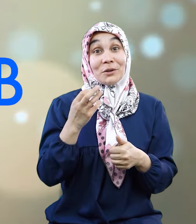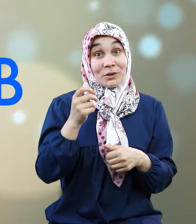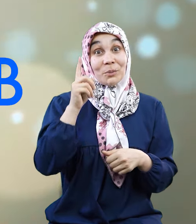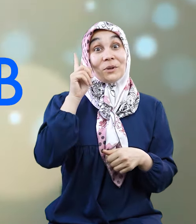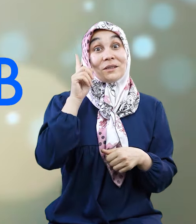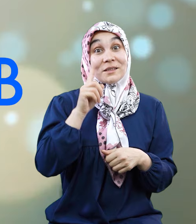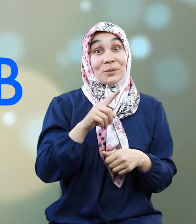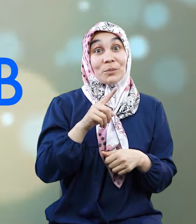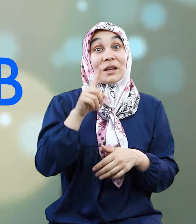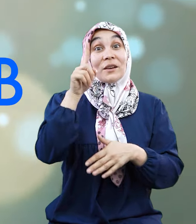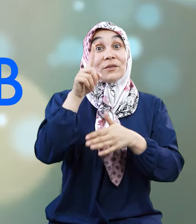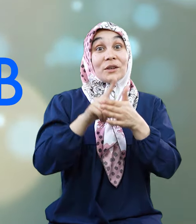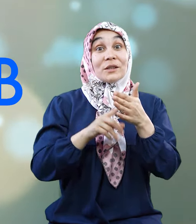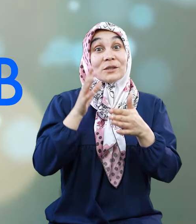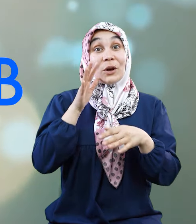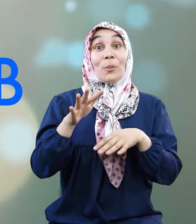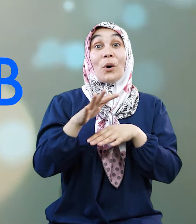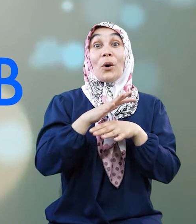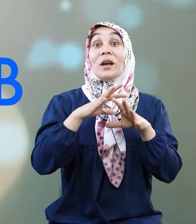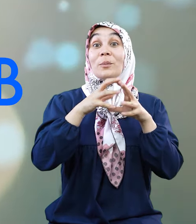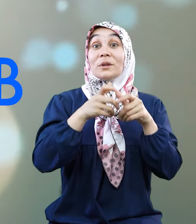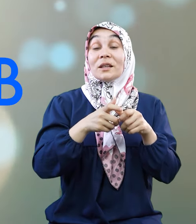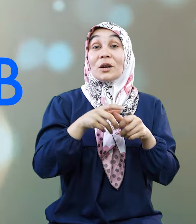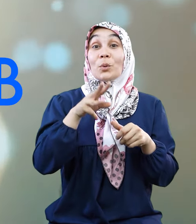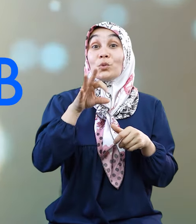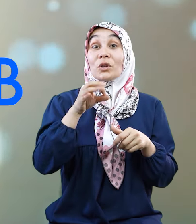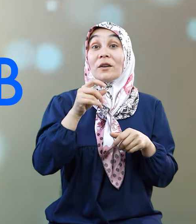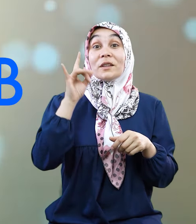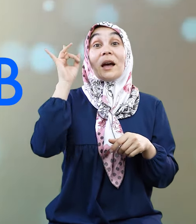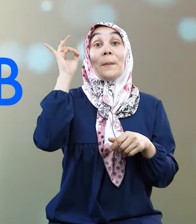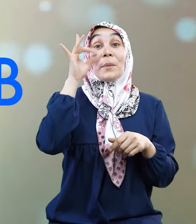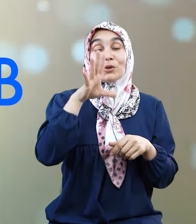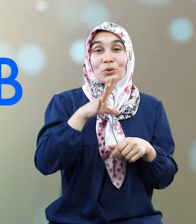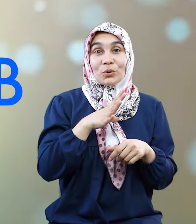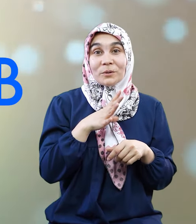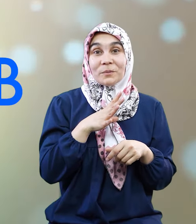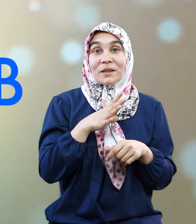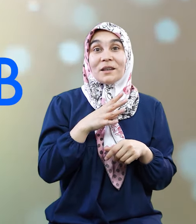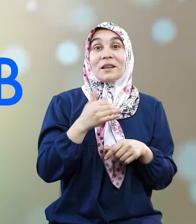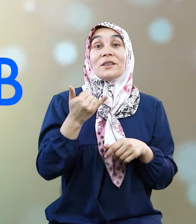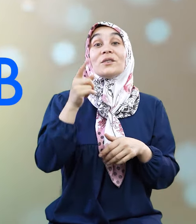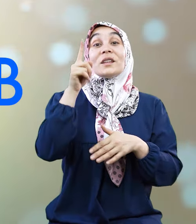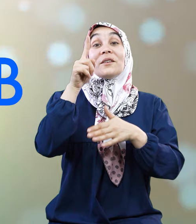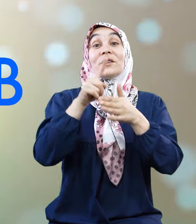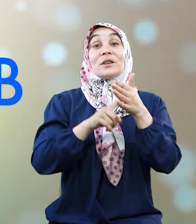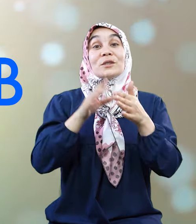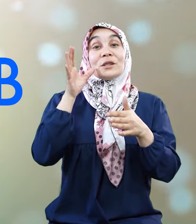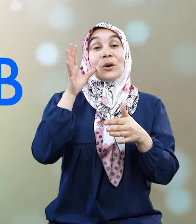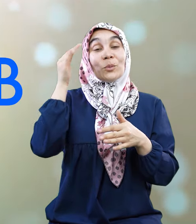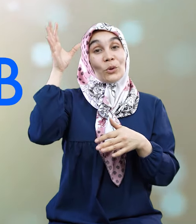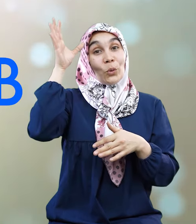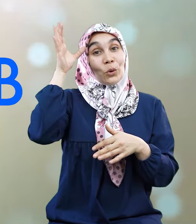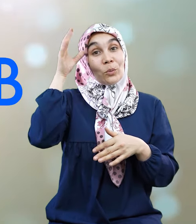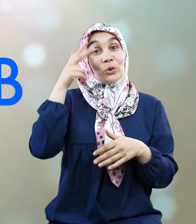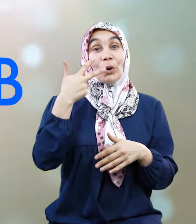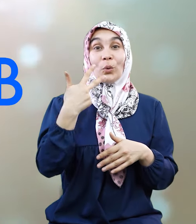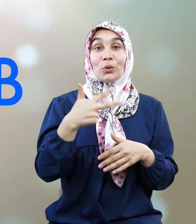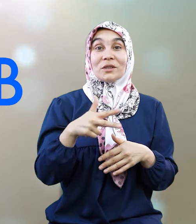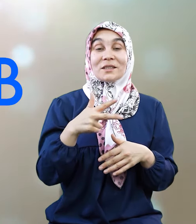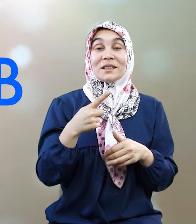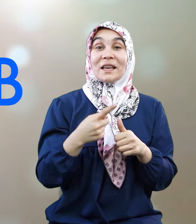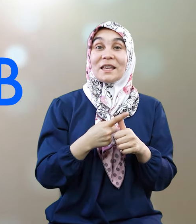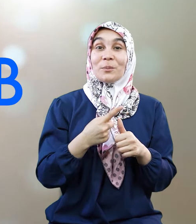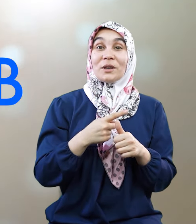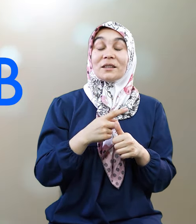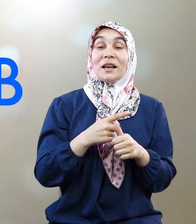bilasanmi? Islom olamida Qur'on mushaf nomi bilan ham mashhur. Islom ulamolari Qur'onning 30 xil nom